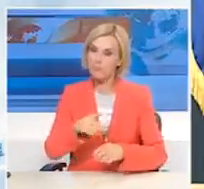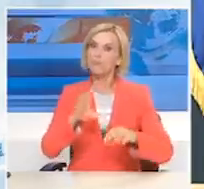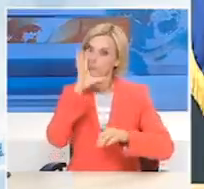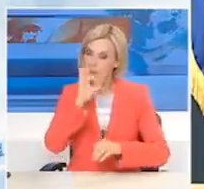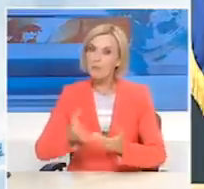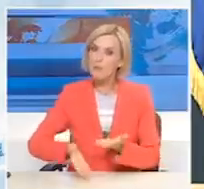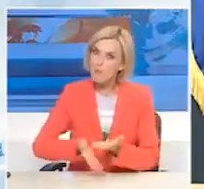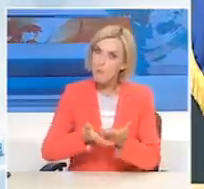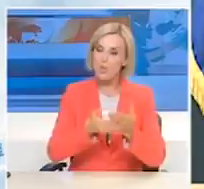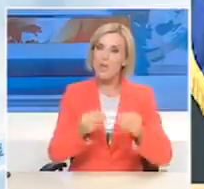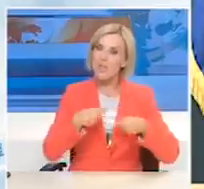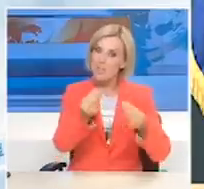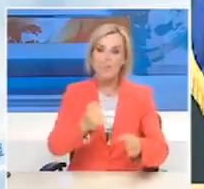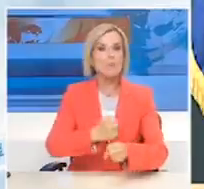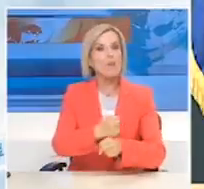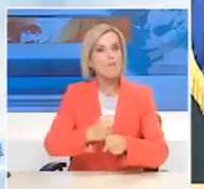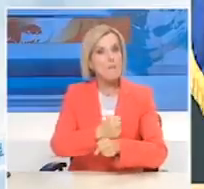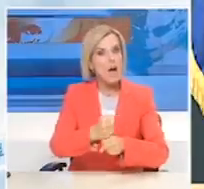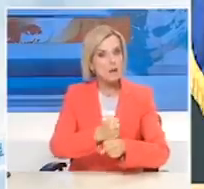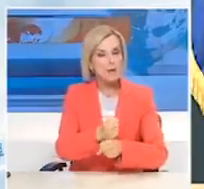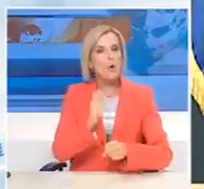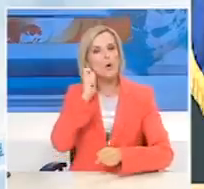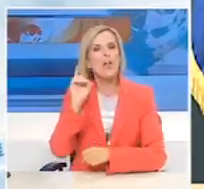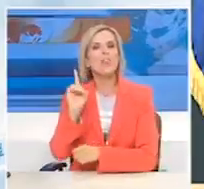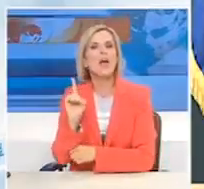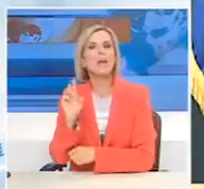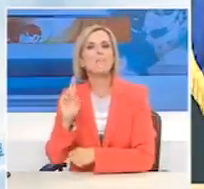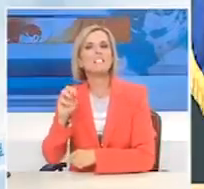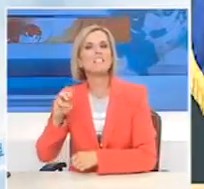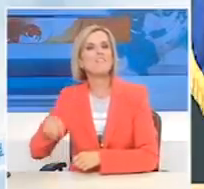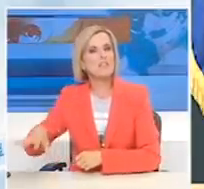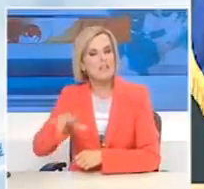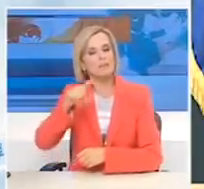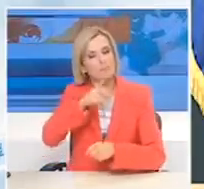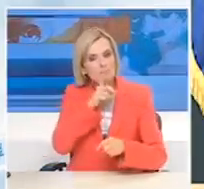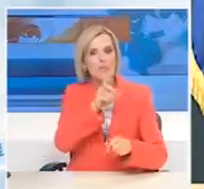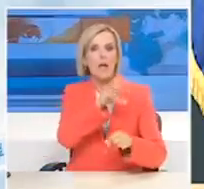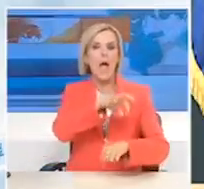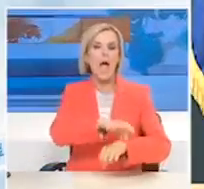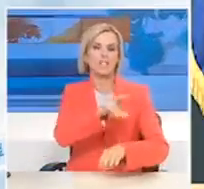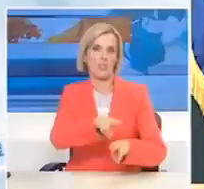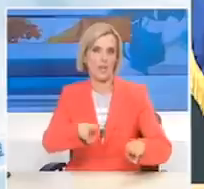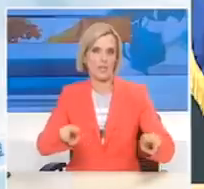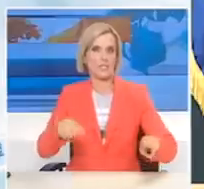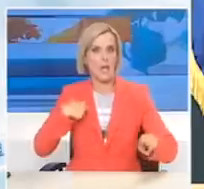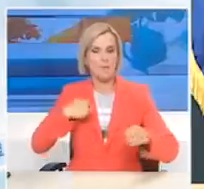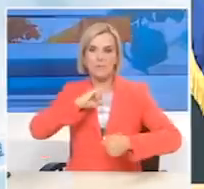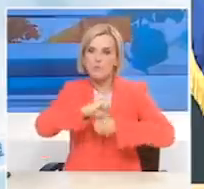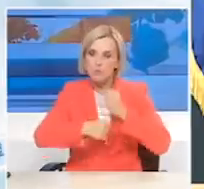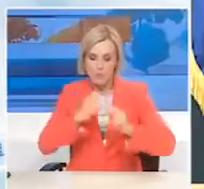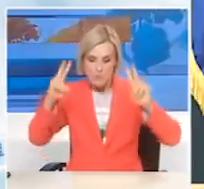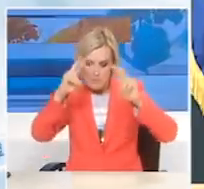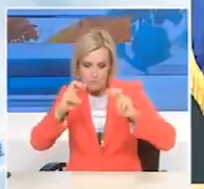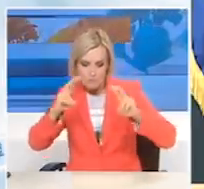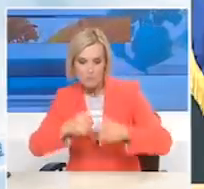δυνατότητα να χορηγηθεί το φάρμακο αυτό, η Ρεμντεσιβίρη, και σε άλλους ασθενείς. Η αξιολόγηση βέβαια του φαρμάκου συνεχίζεται. Είναι ένα φάρμακο